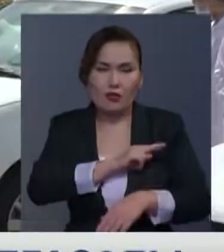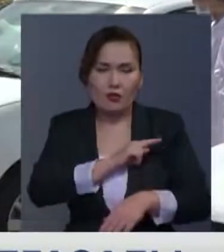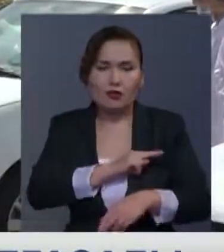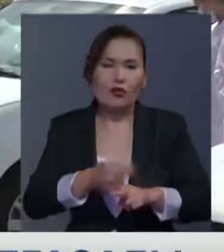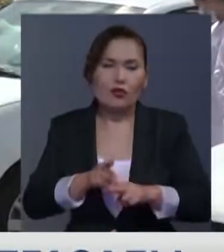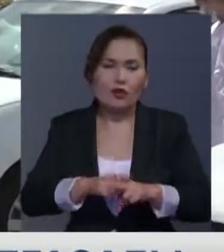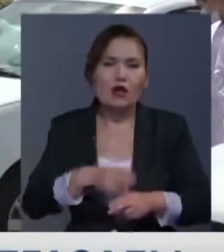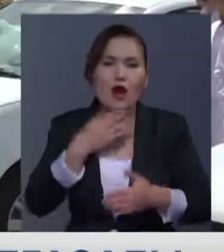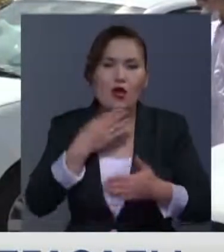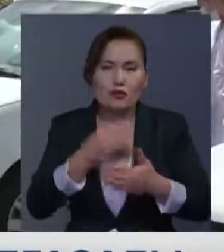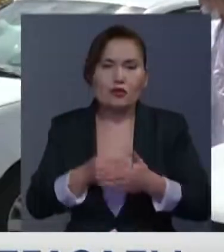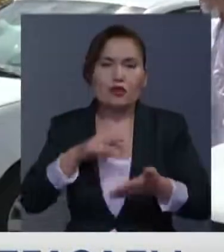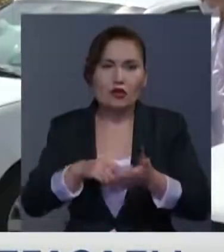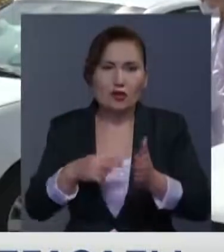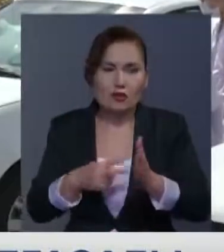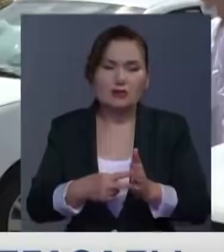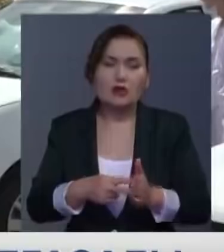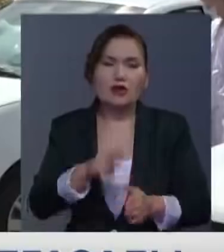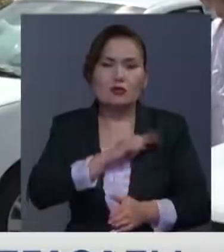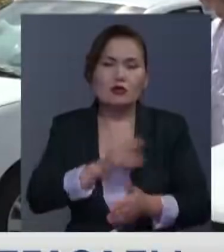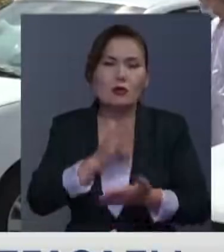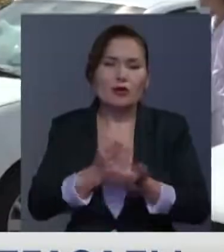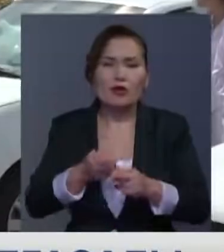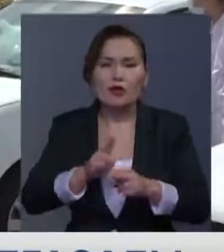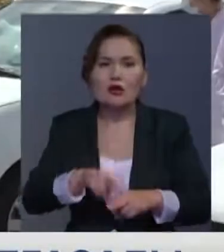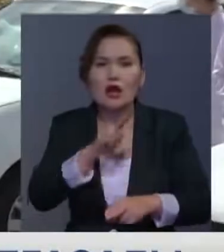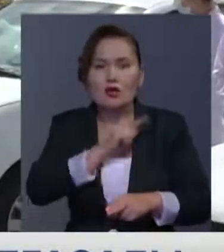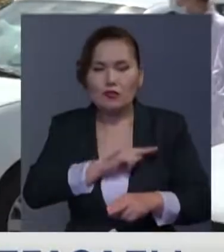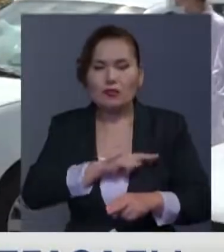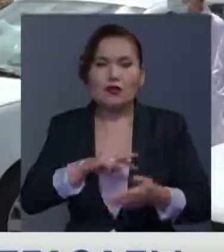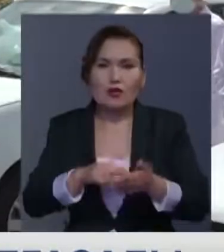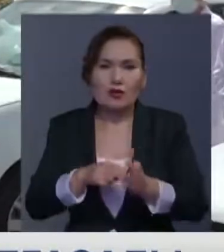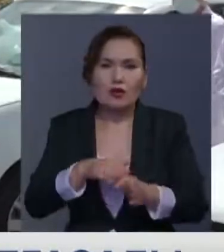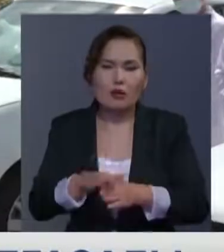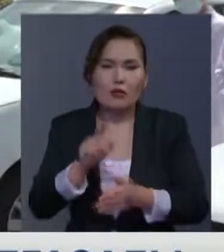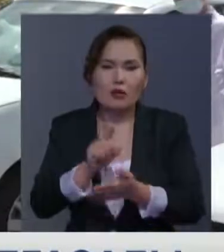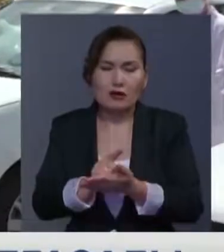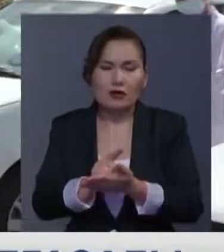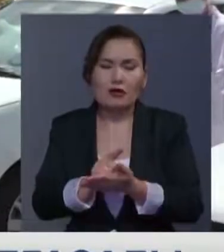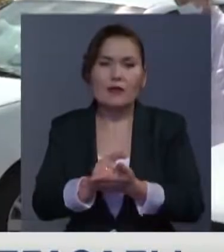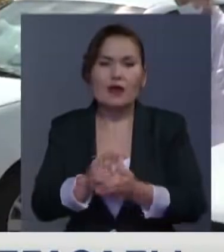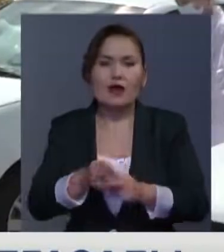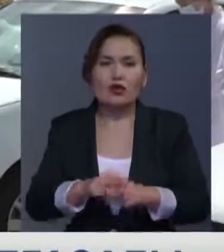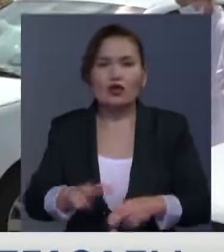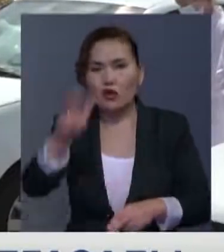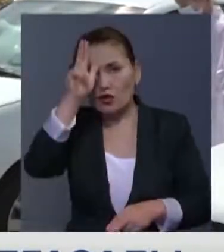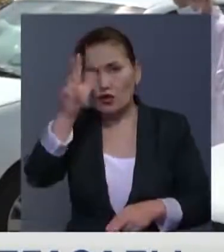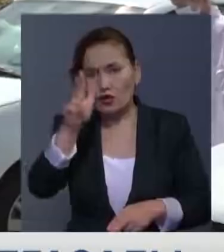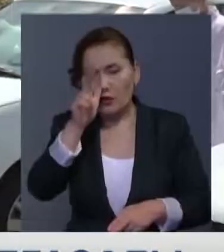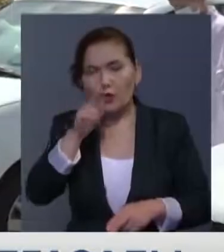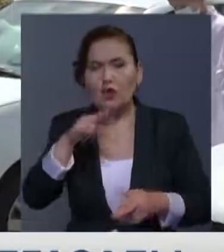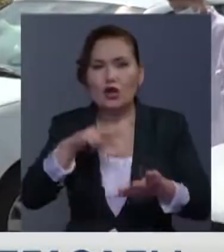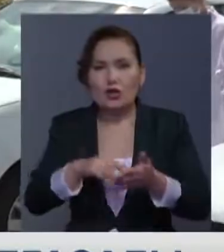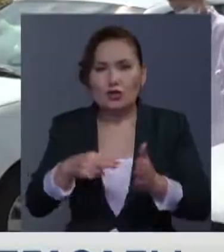Және де өзіміздің жоспарлы жұмыстарымыз бар. Ол жоспарлы жұмыстарда істелу керек міндетті түрде. 3-4 ай болды